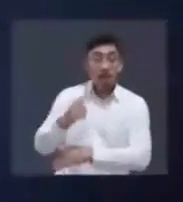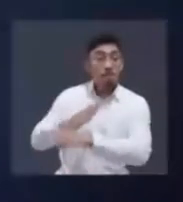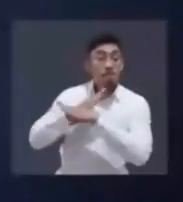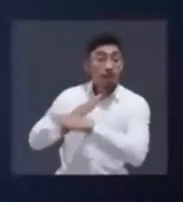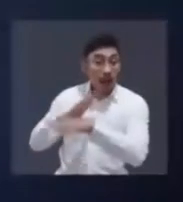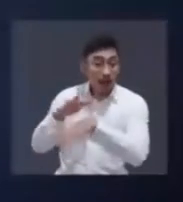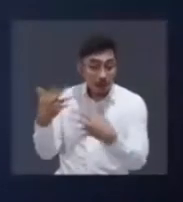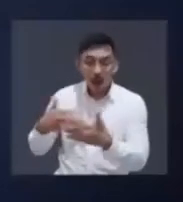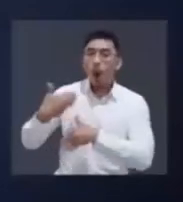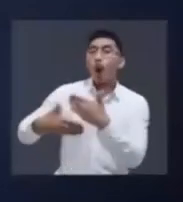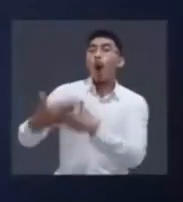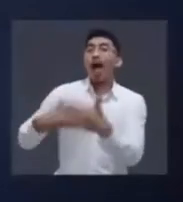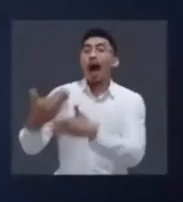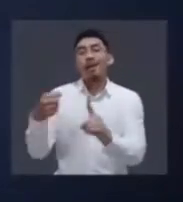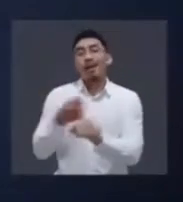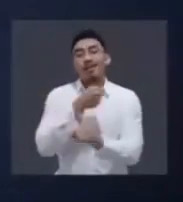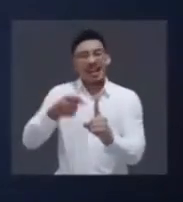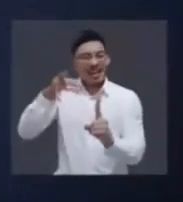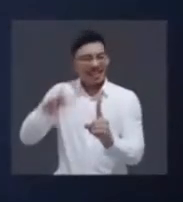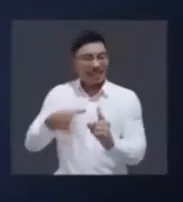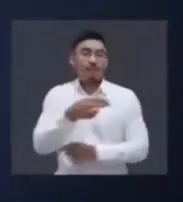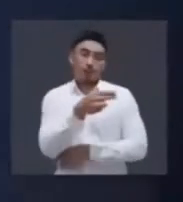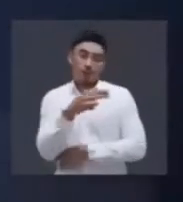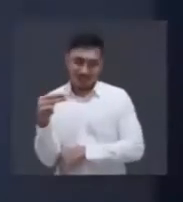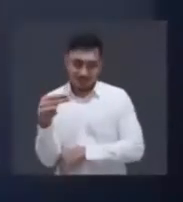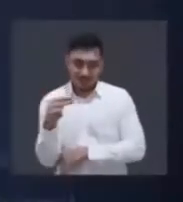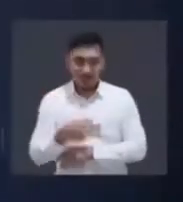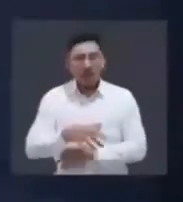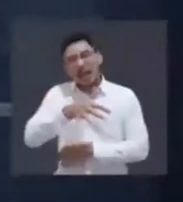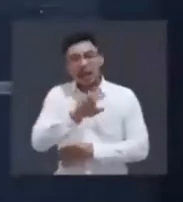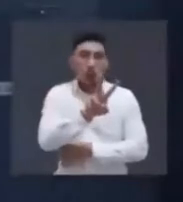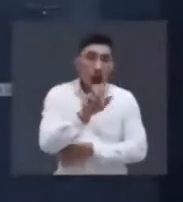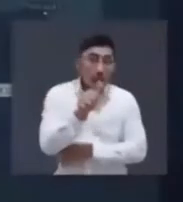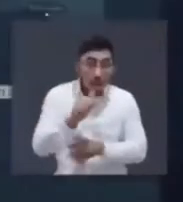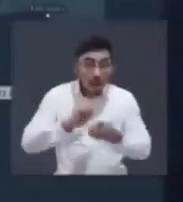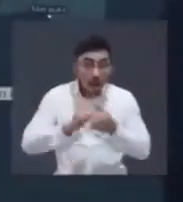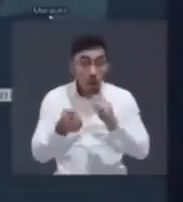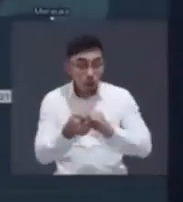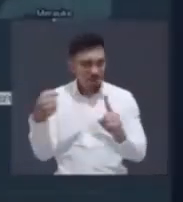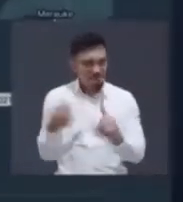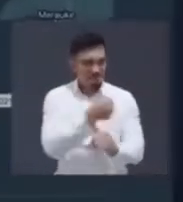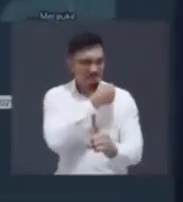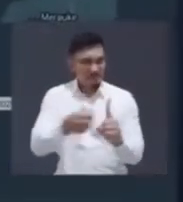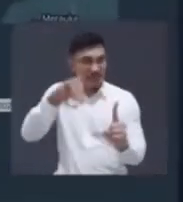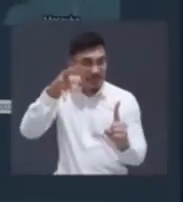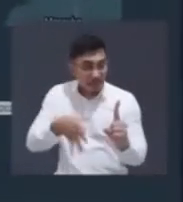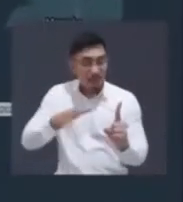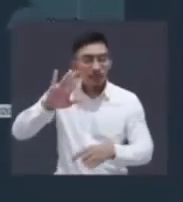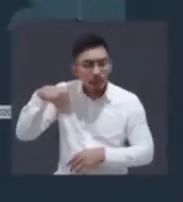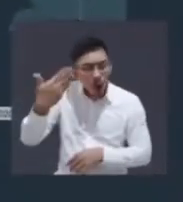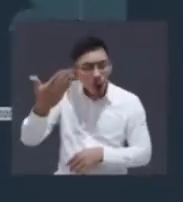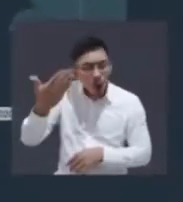dan pemerintah dan pencegahan dan penanggulangan ekshibisme kekerasan di Indonesia ada sekitar